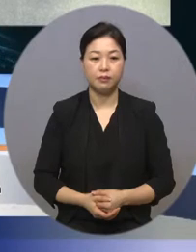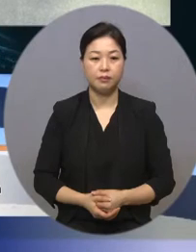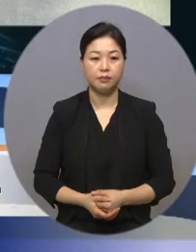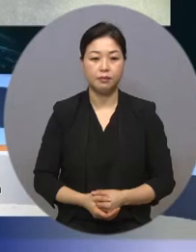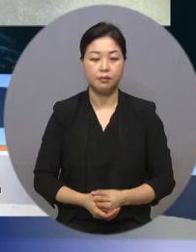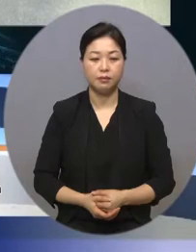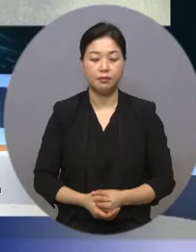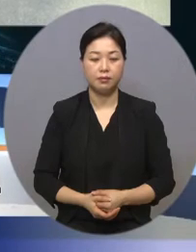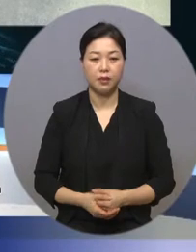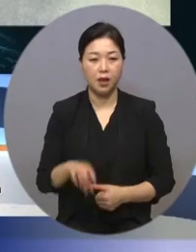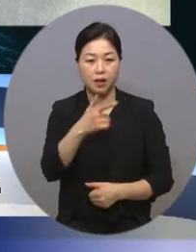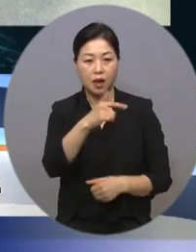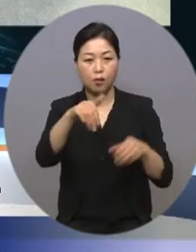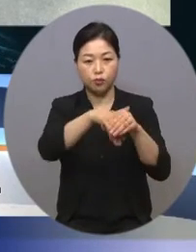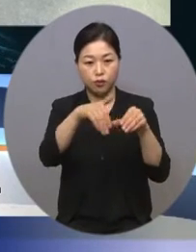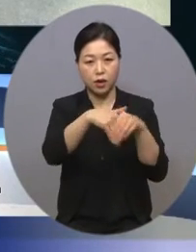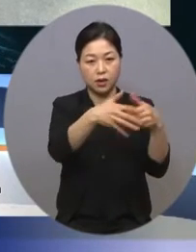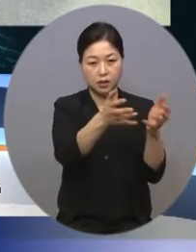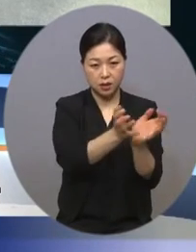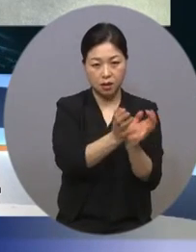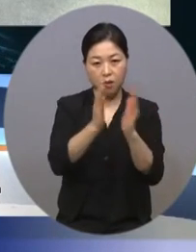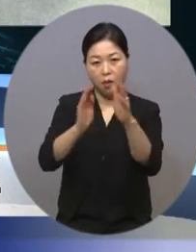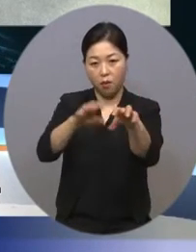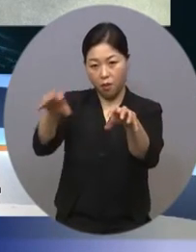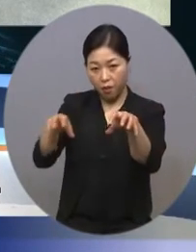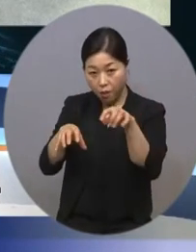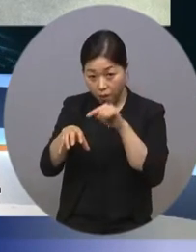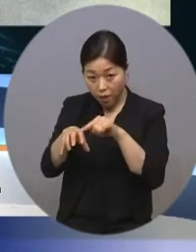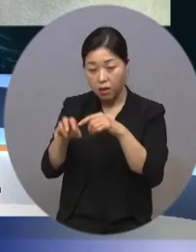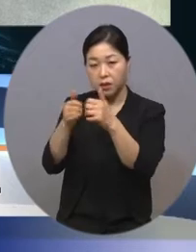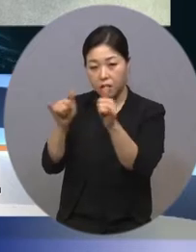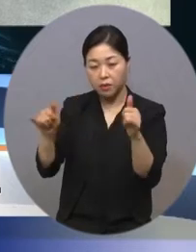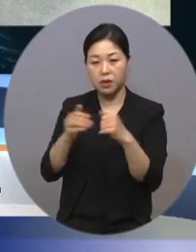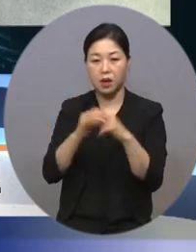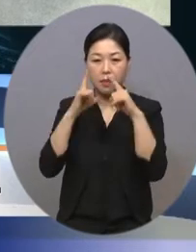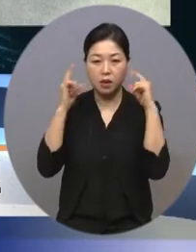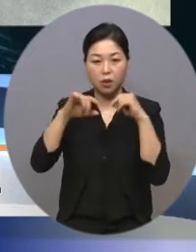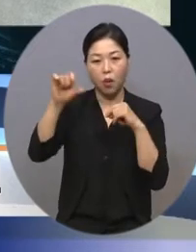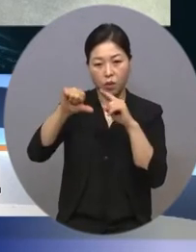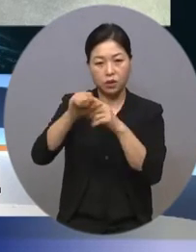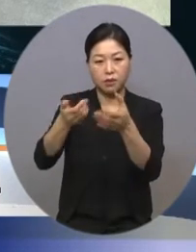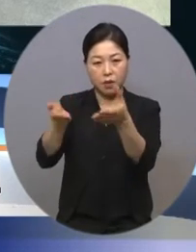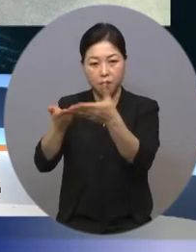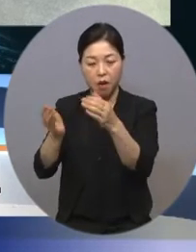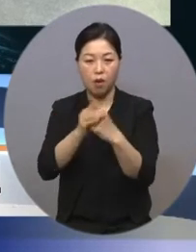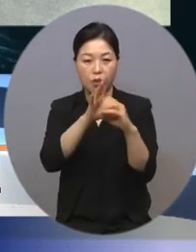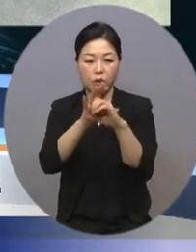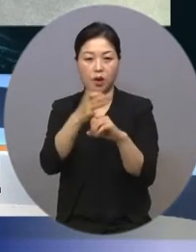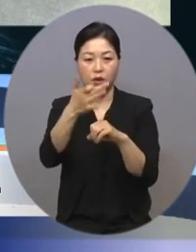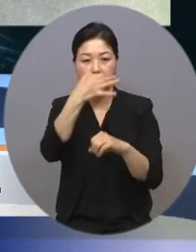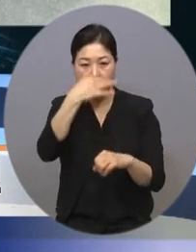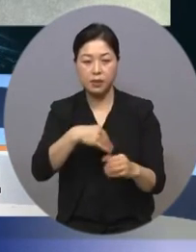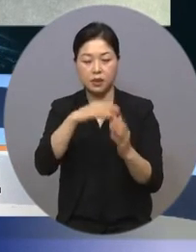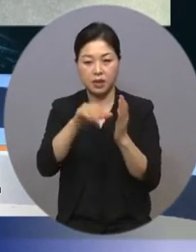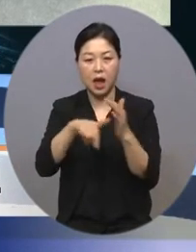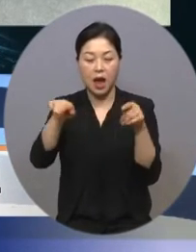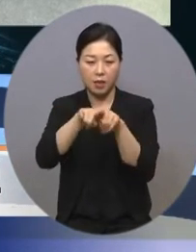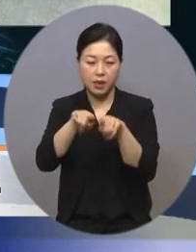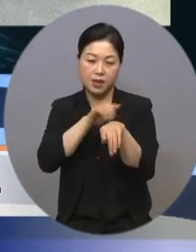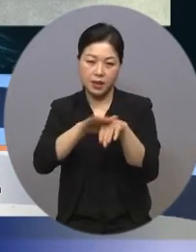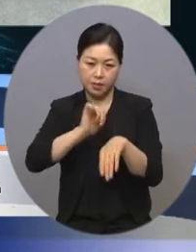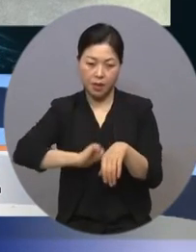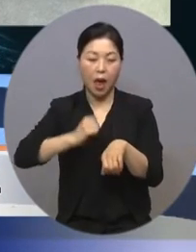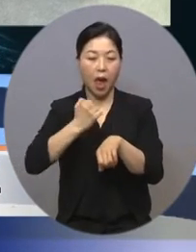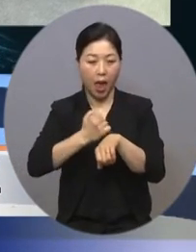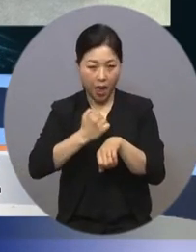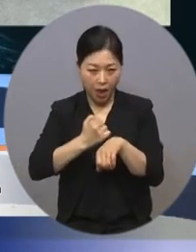한 다문화단체가 주변의 이웃에게 마스크 5,000장을 나누며 코로나19로 힘든 시기 함께 극복하는 데 큰